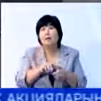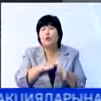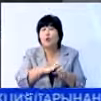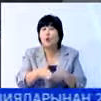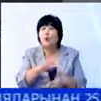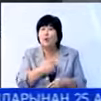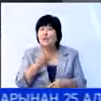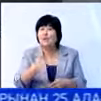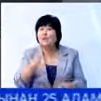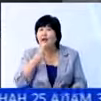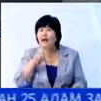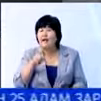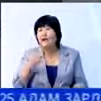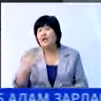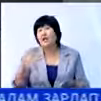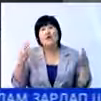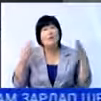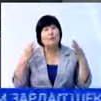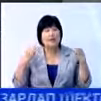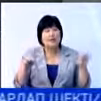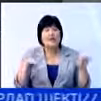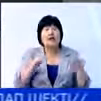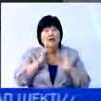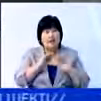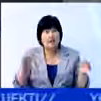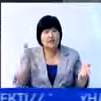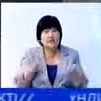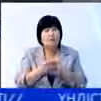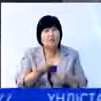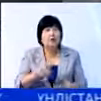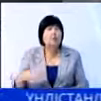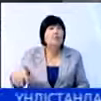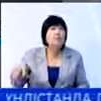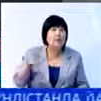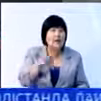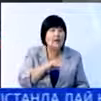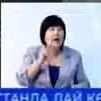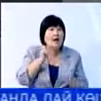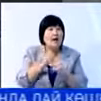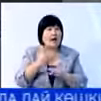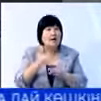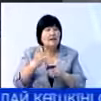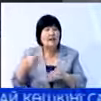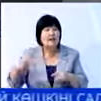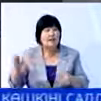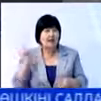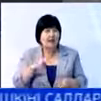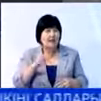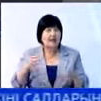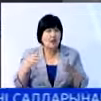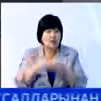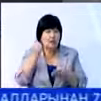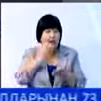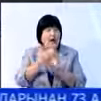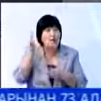жатыр үлкен ақсақалдар. Елге бейбітшілік, тыныштық тілеп жатыр. Бұның бәрі енді мынау әр саладан келген ардагерлердің құрамында бүкіл